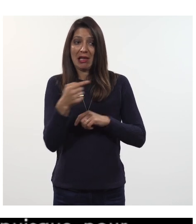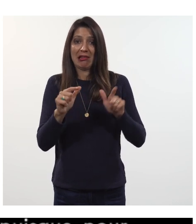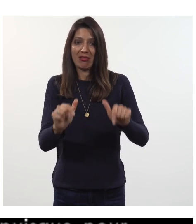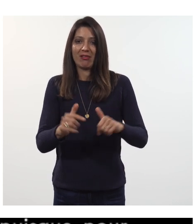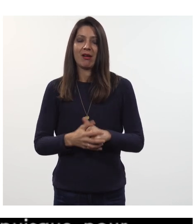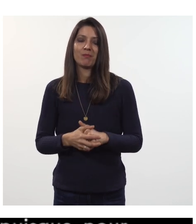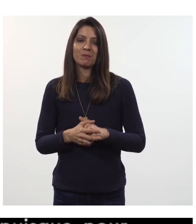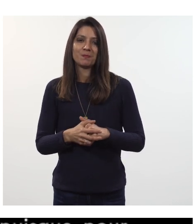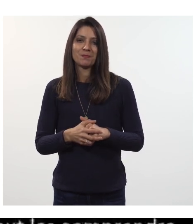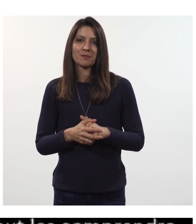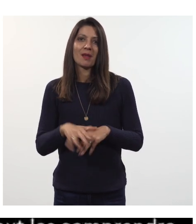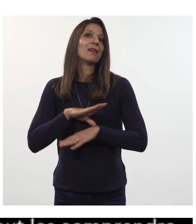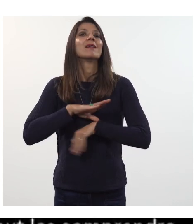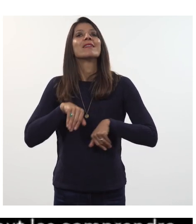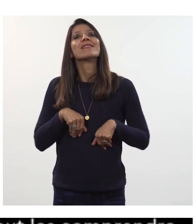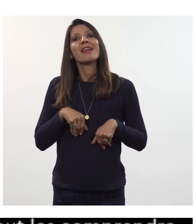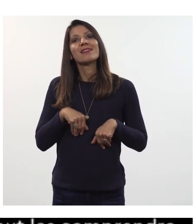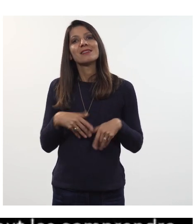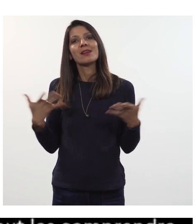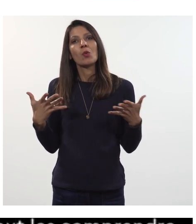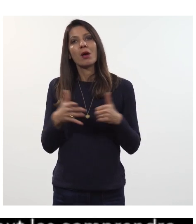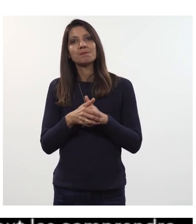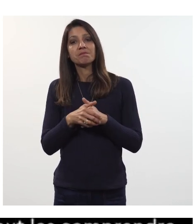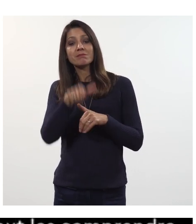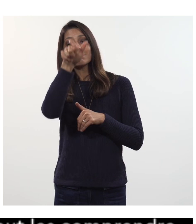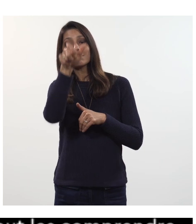On va passer à la dernière partie, l'évaluation de l'état nutritionnel.